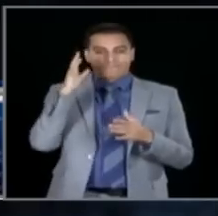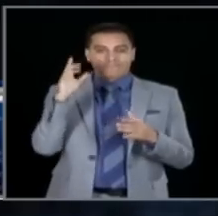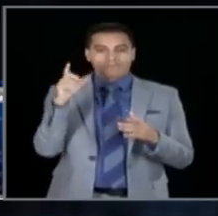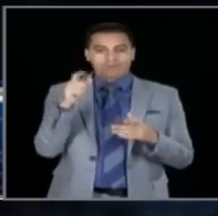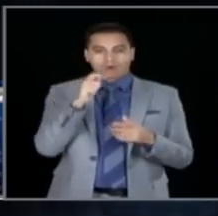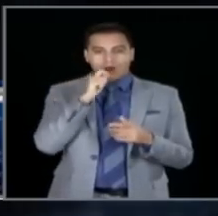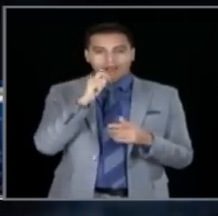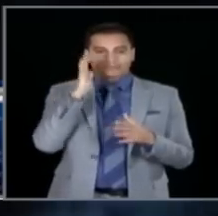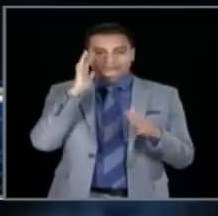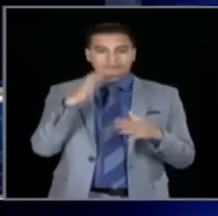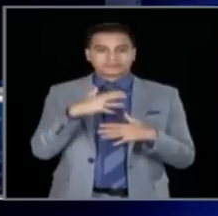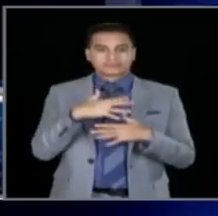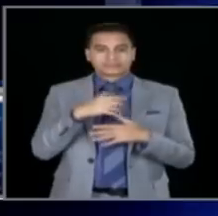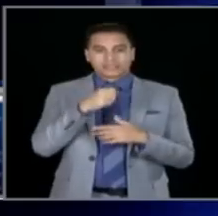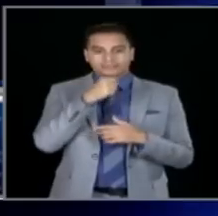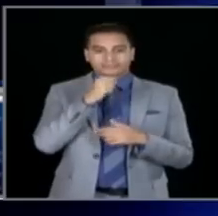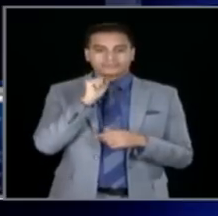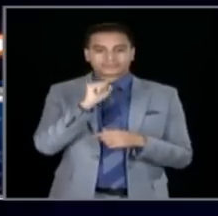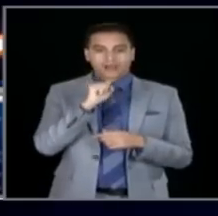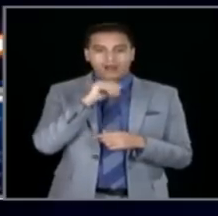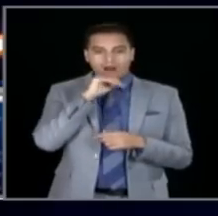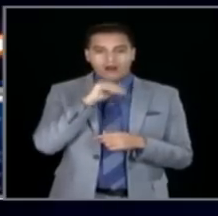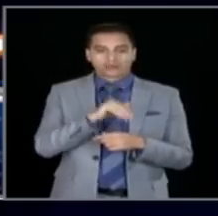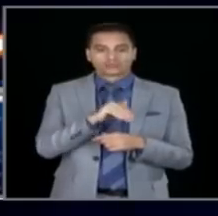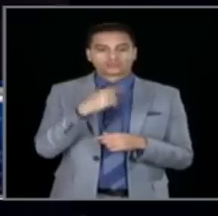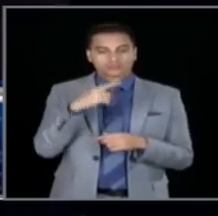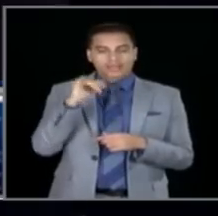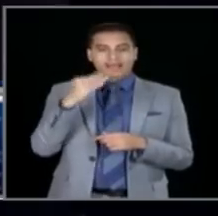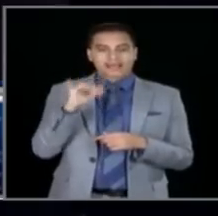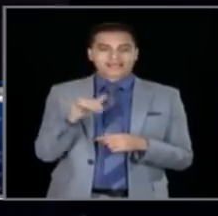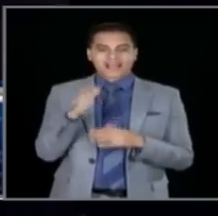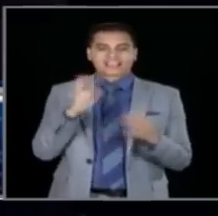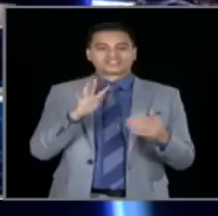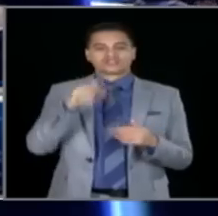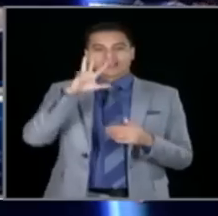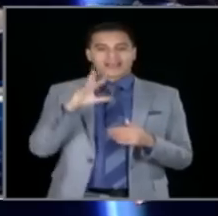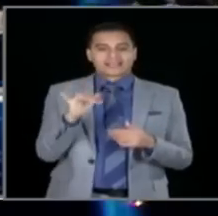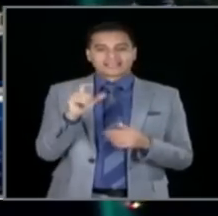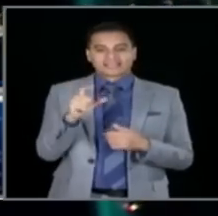الرسول، فمن هو؟ يحيى شاهين. طبعا إجابة صحيحة.